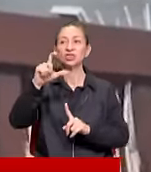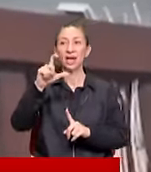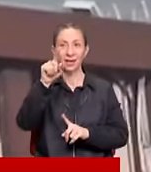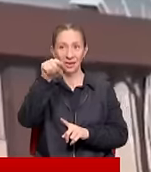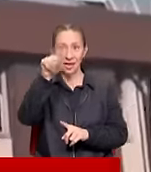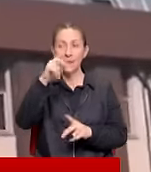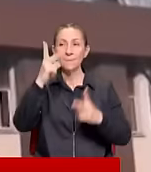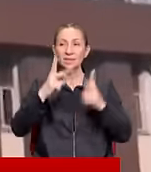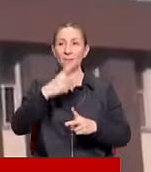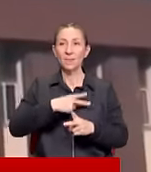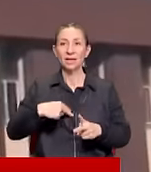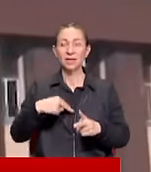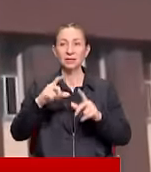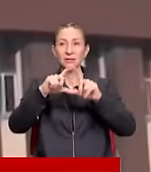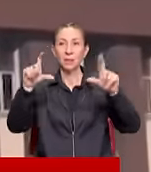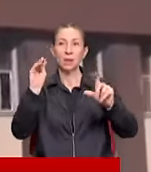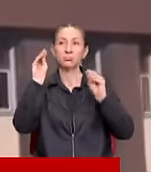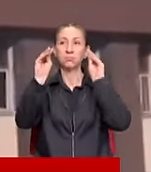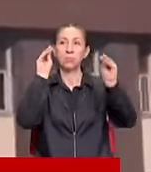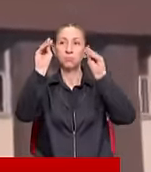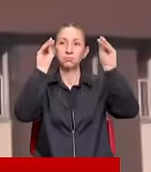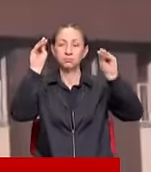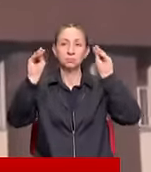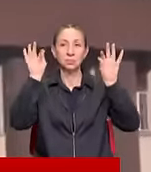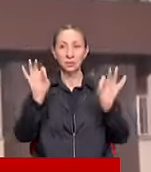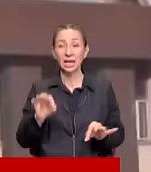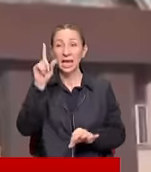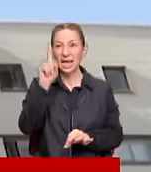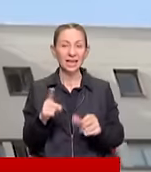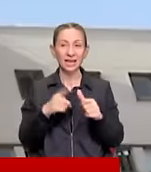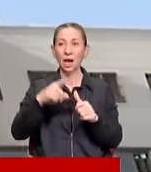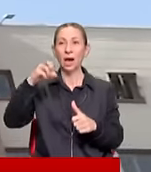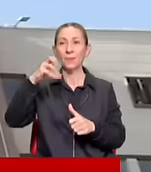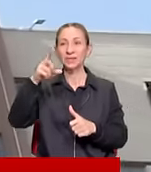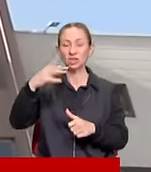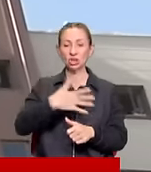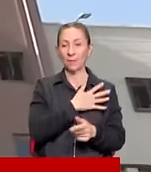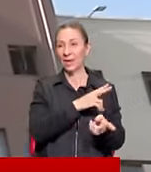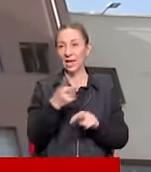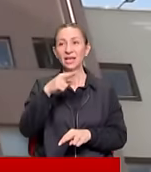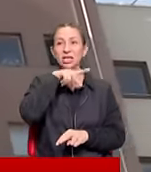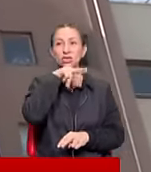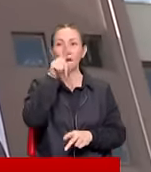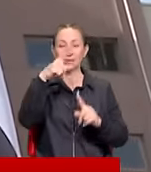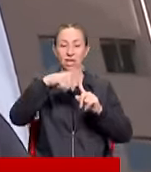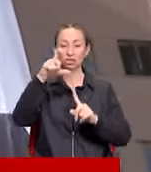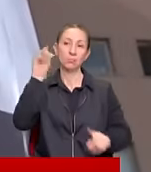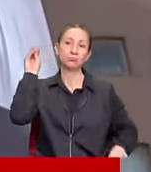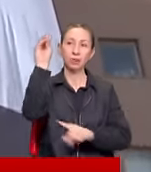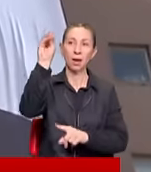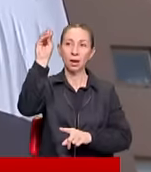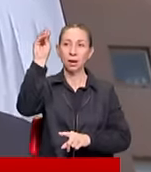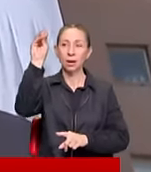yazısı bazı belediyelerin tabelalarına yeniden ekleniyor. İlk olarak AK Parti'den CHP'ye geçen Keçiören